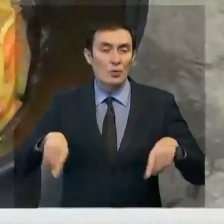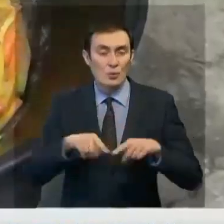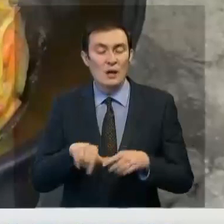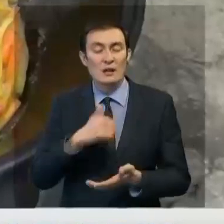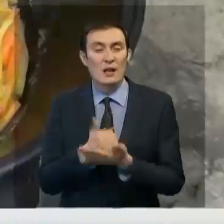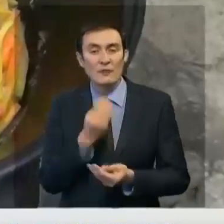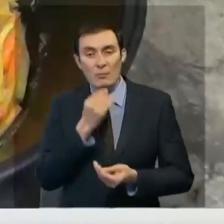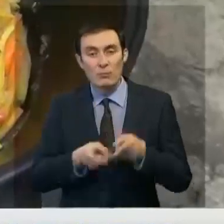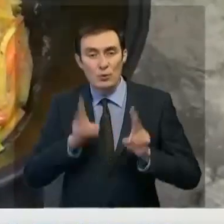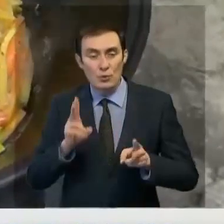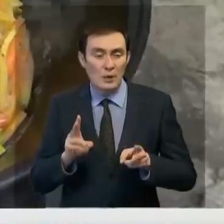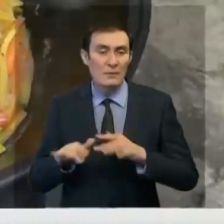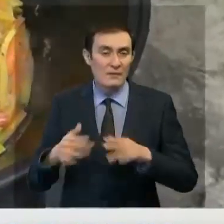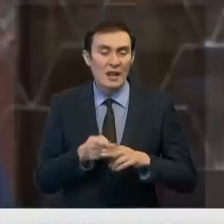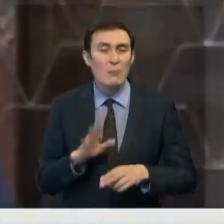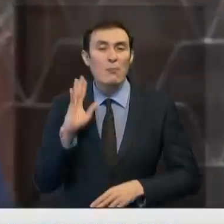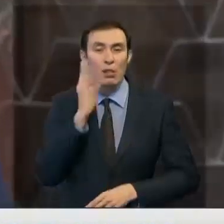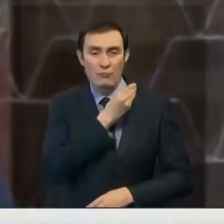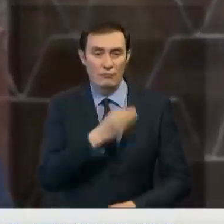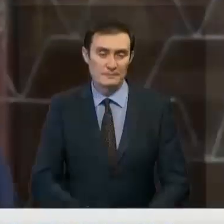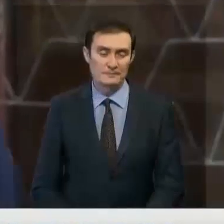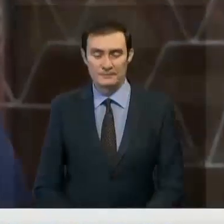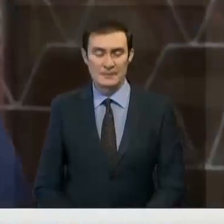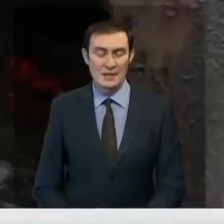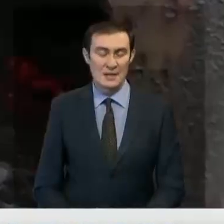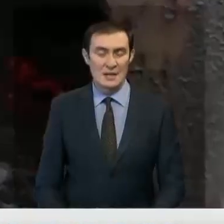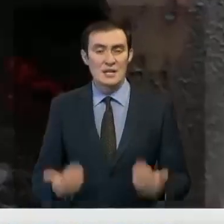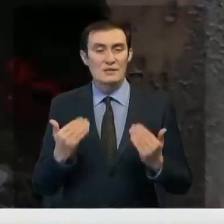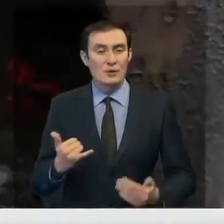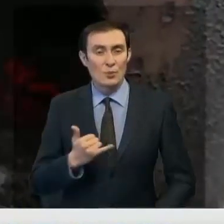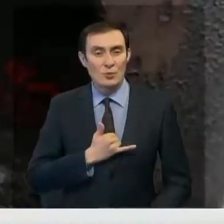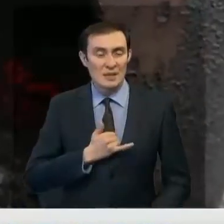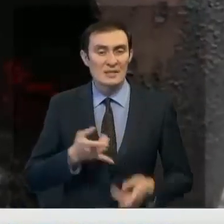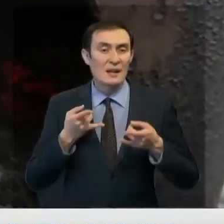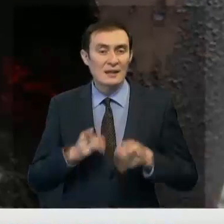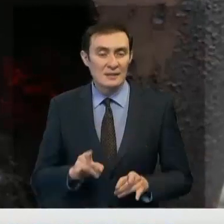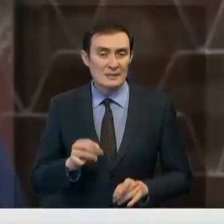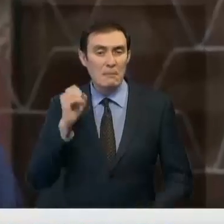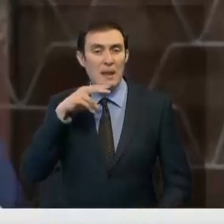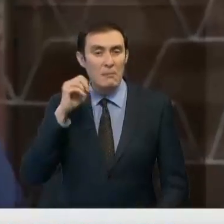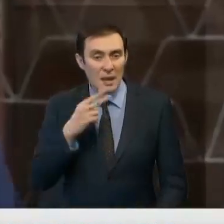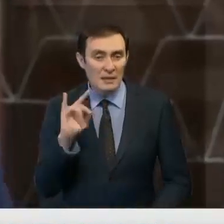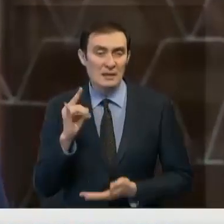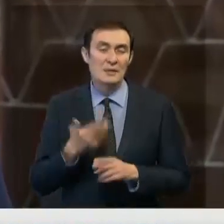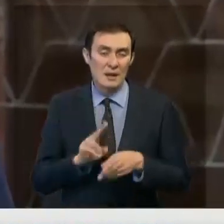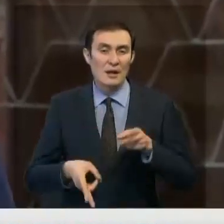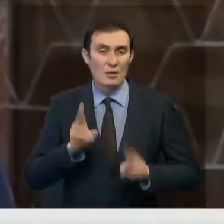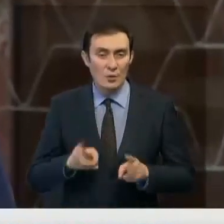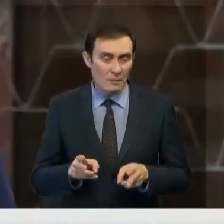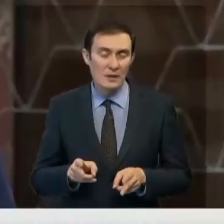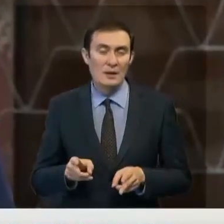блюдо любого мероприятия – плов. Сегодня у нас родился племянник, поэтому мы готовим